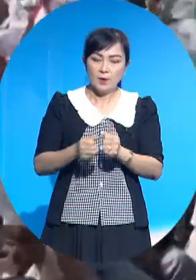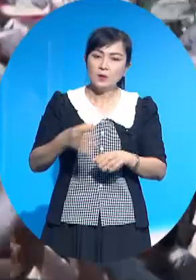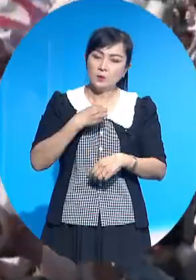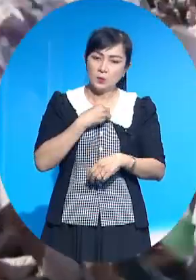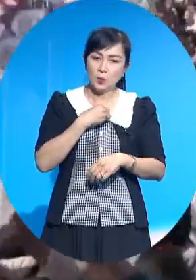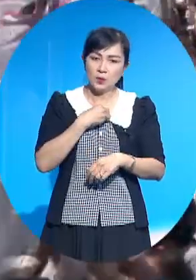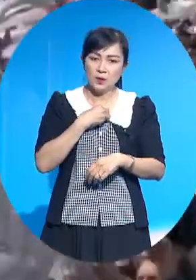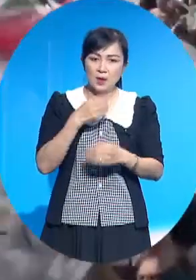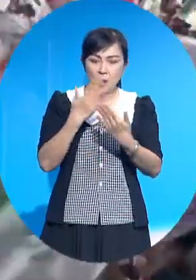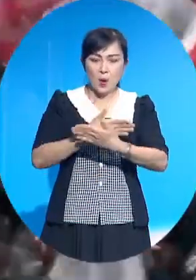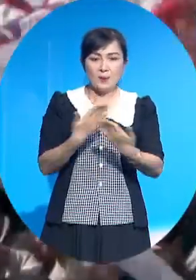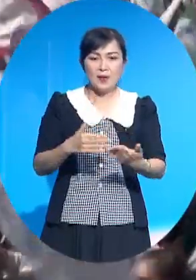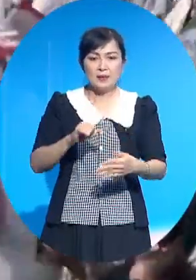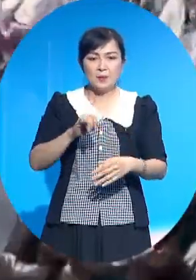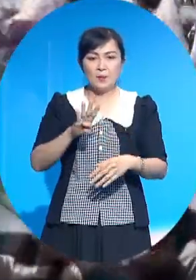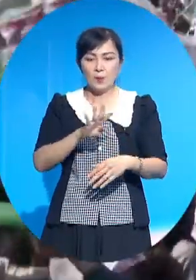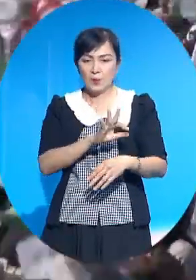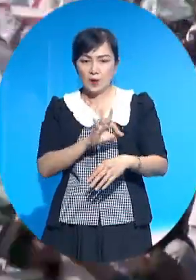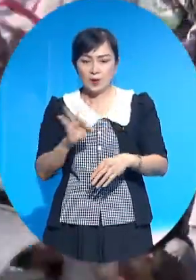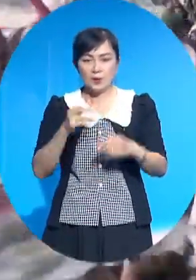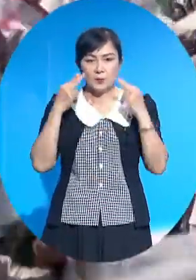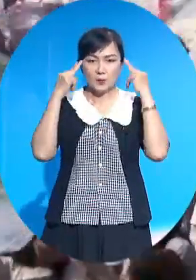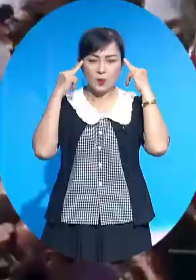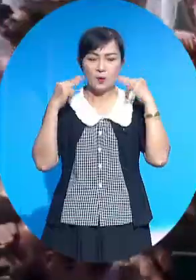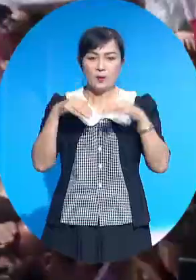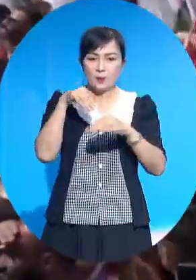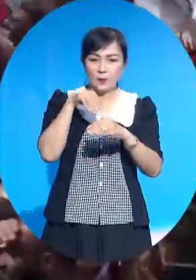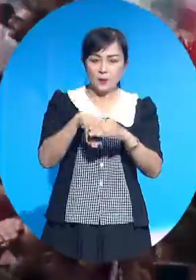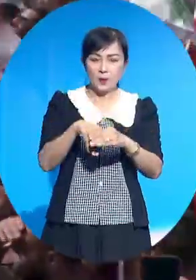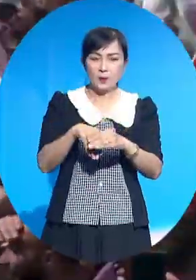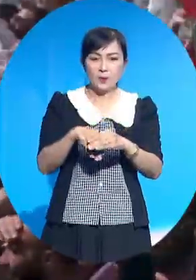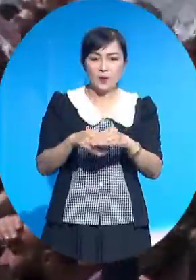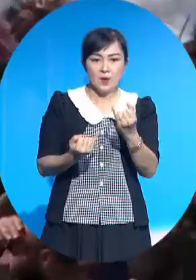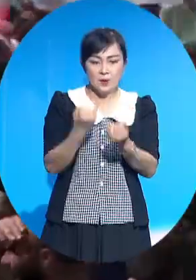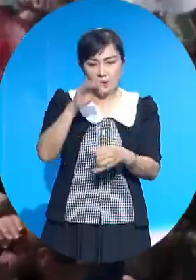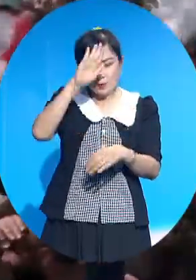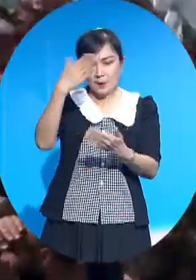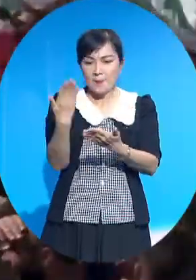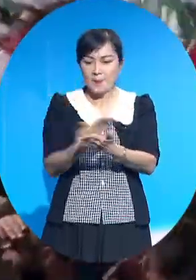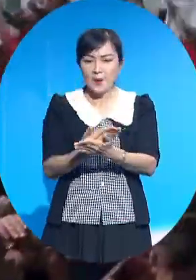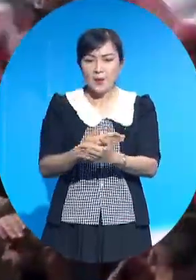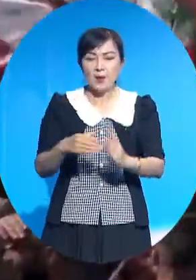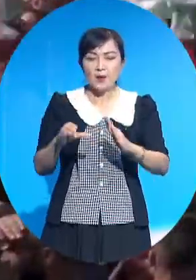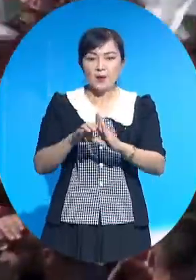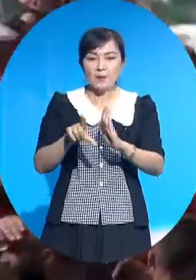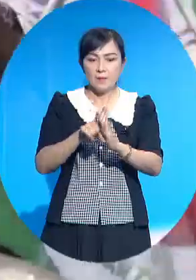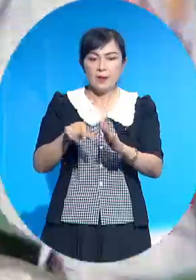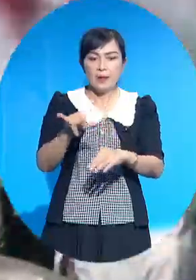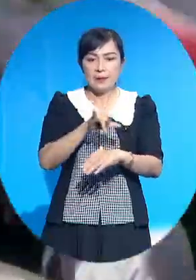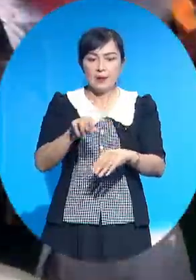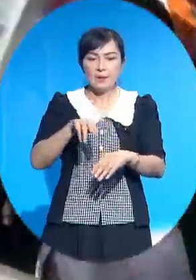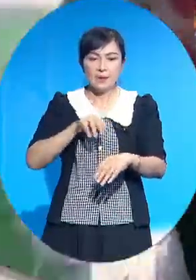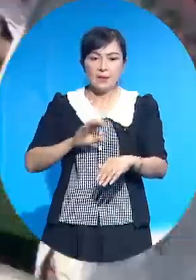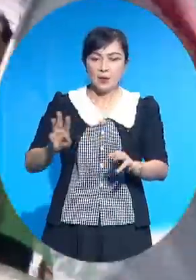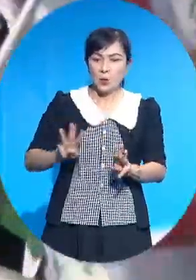trong hôm nay 64 triệu cử tri Thổ Nhĩ Kỳ sẽ đi vào để chọn tổng thống mới cũng như cơ quan lập pháp gồm 600 nghệ sĩ